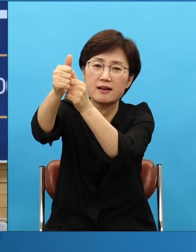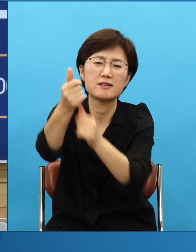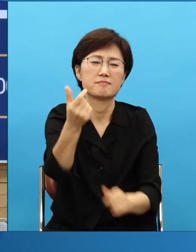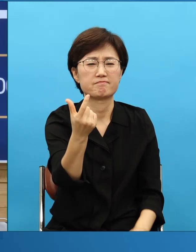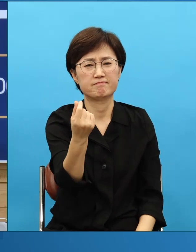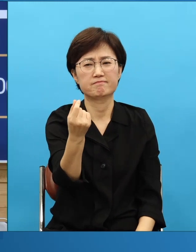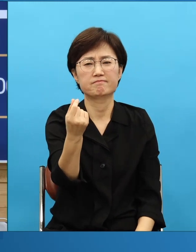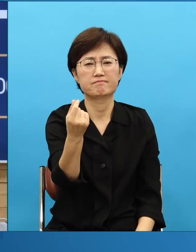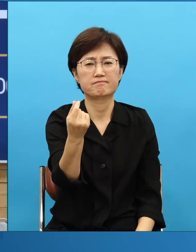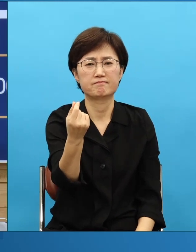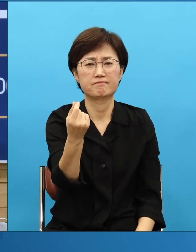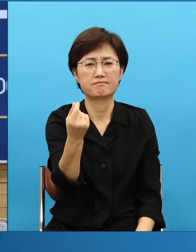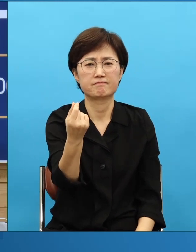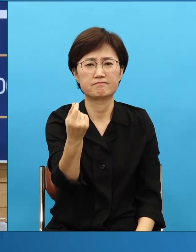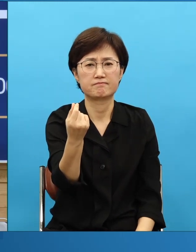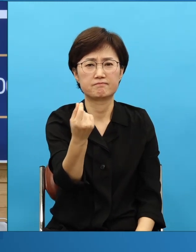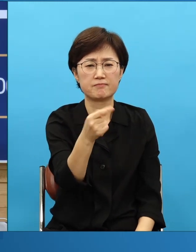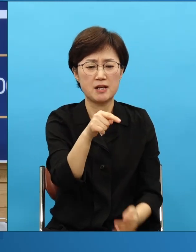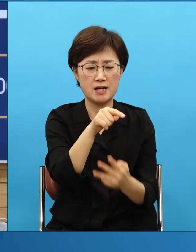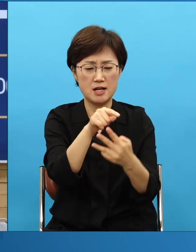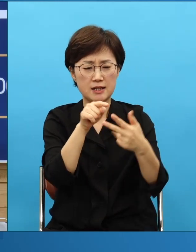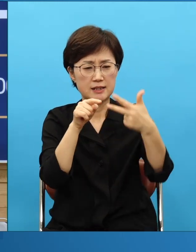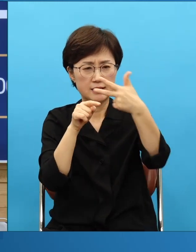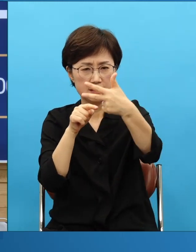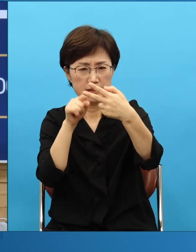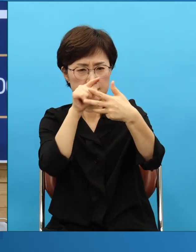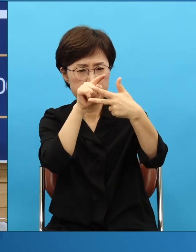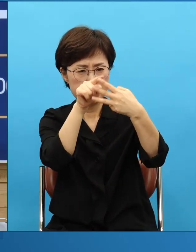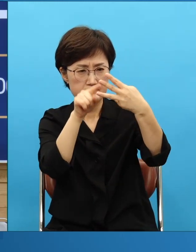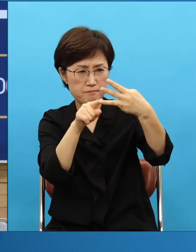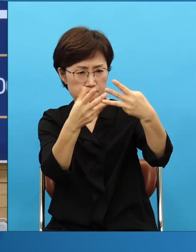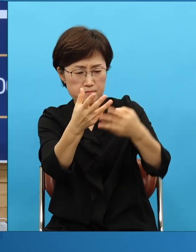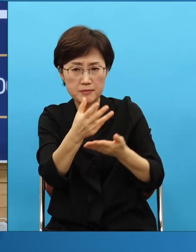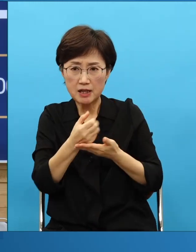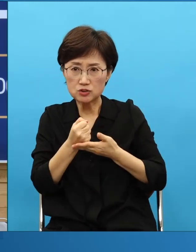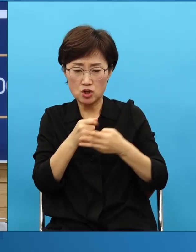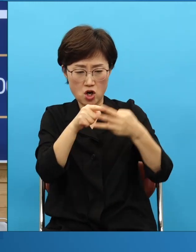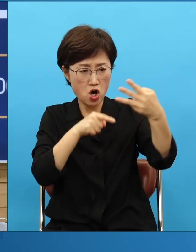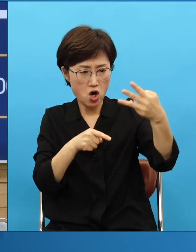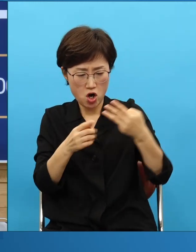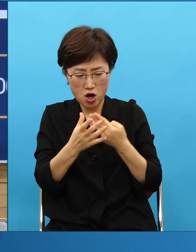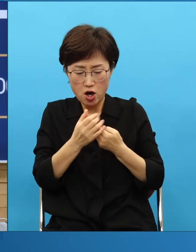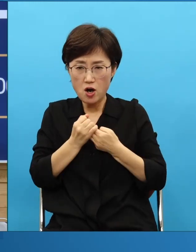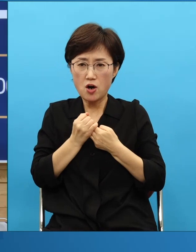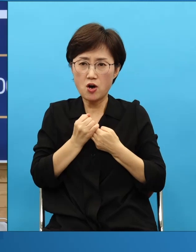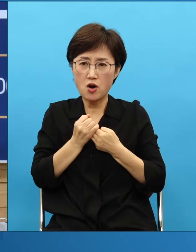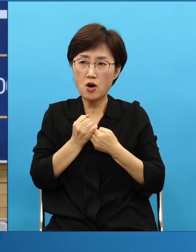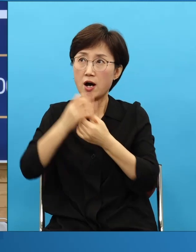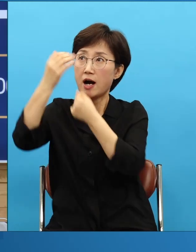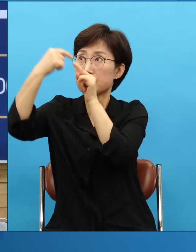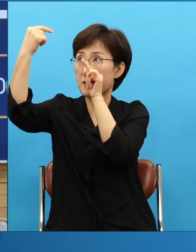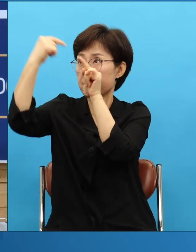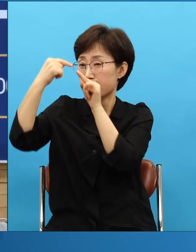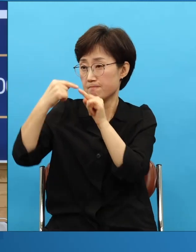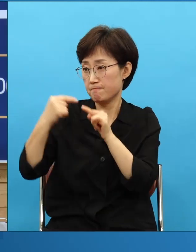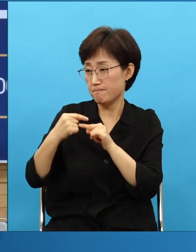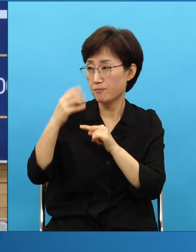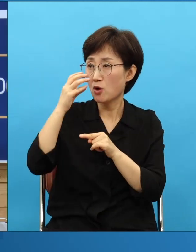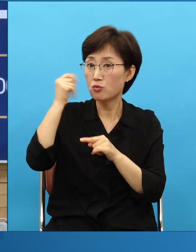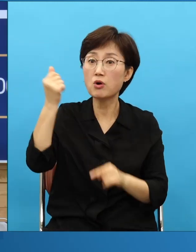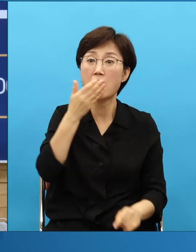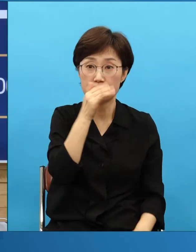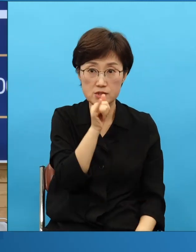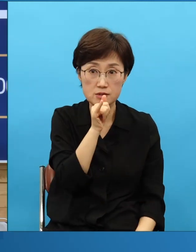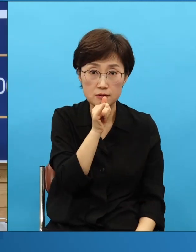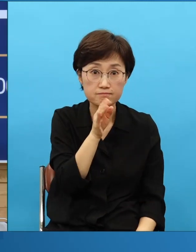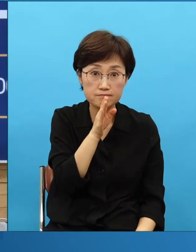하나님과 소통되고 세계 살리는 안테나입니다. Now that is the communication that we can have with God. And that's 이거를 the 딱 antenna 붙잡아야 to 돼요. save the world. That's what we need to hold on to. 올